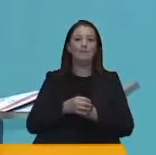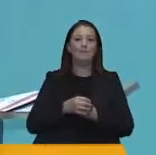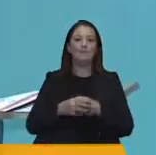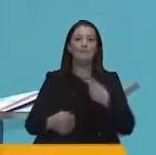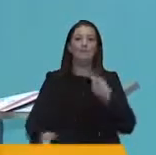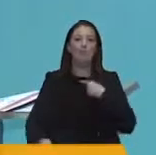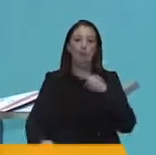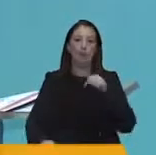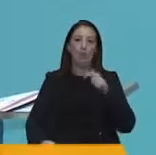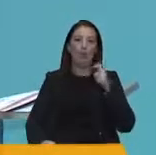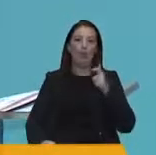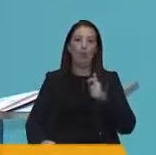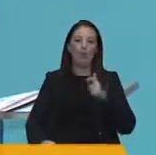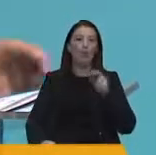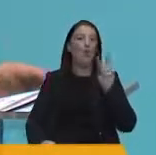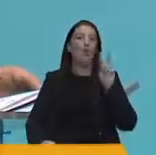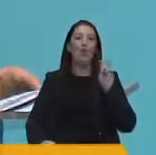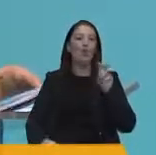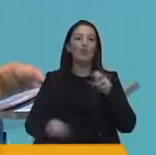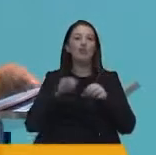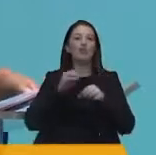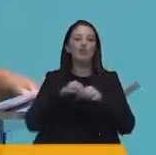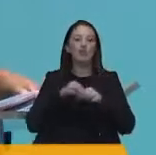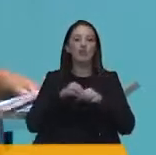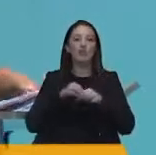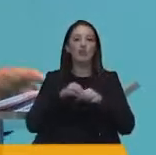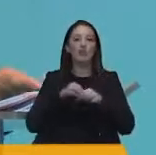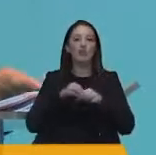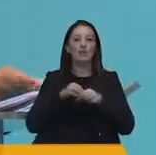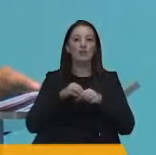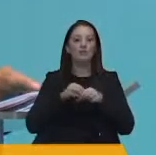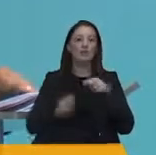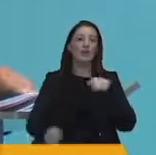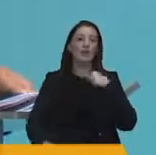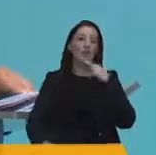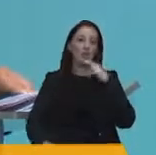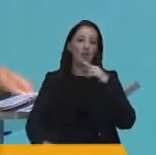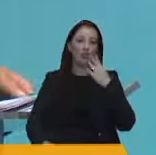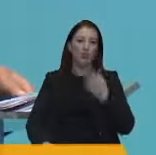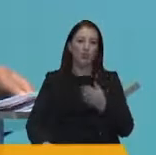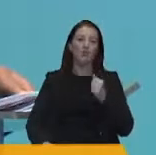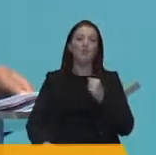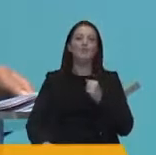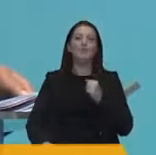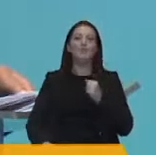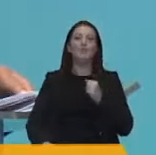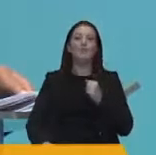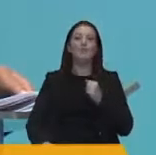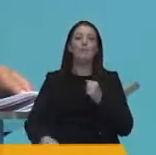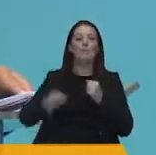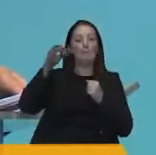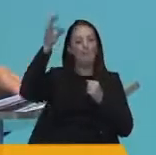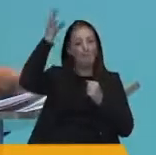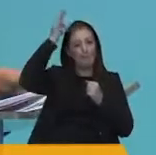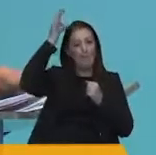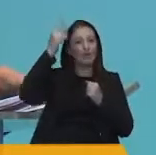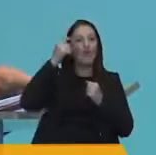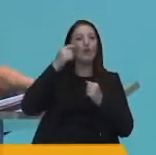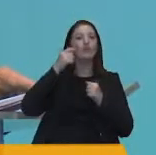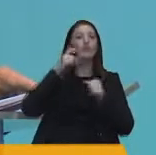ben burada konuyla ilgili söz aldım. Beykoz